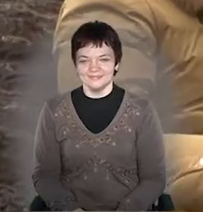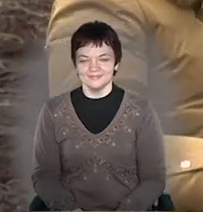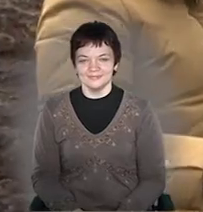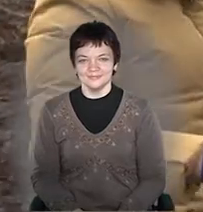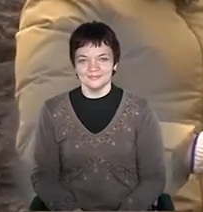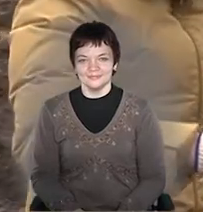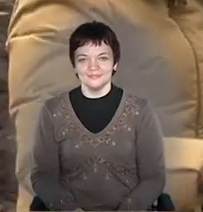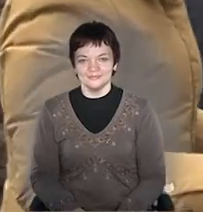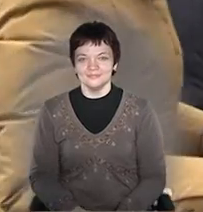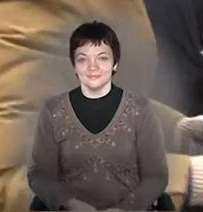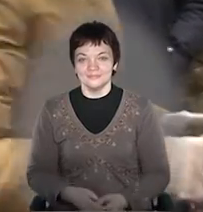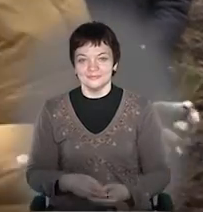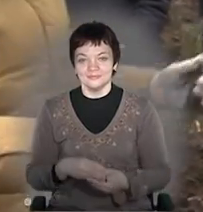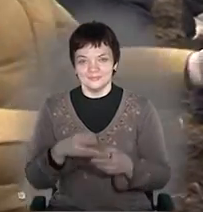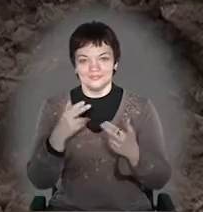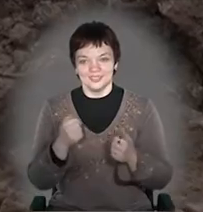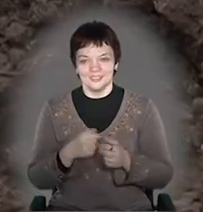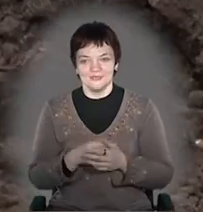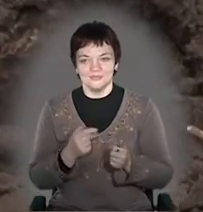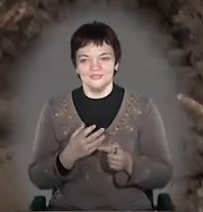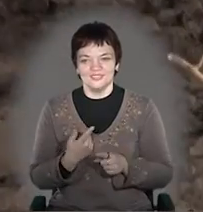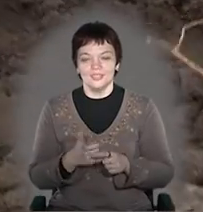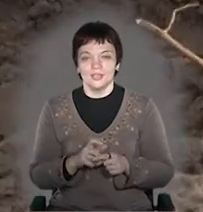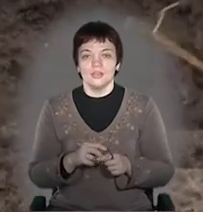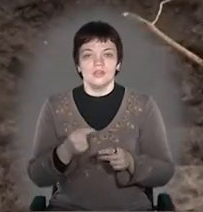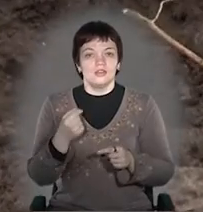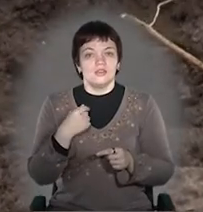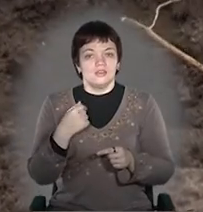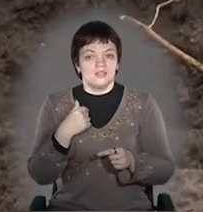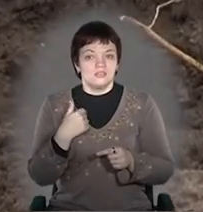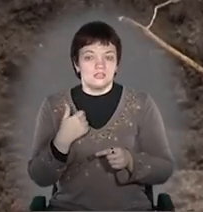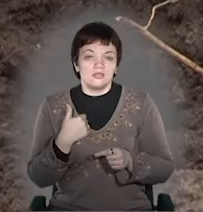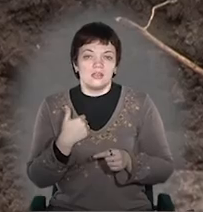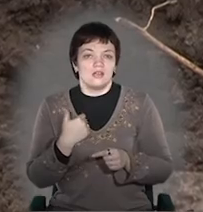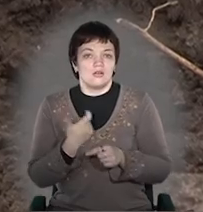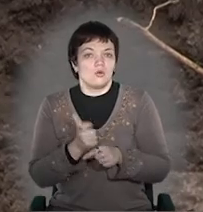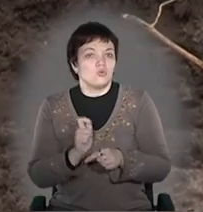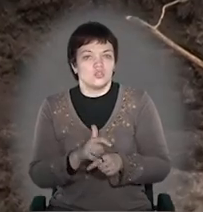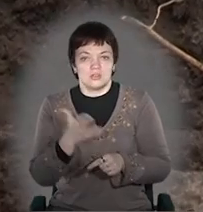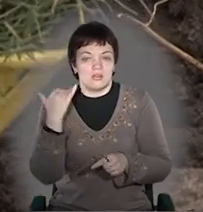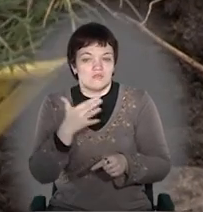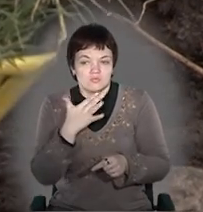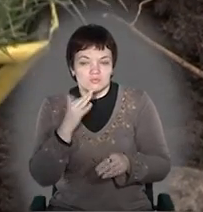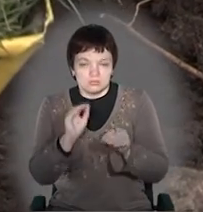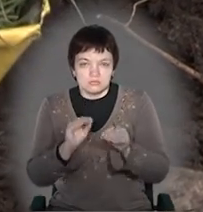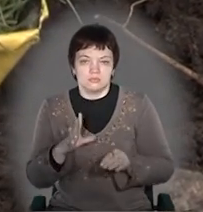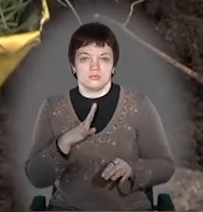Спасибо. З охоткою. Вот, з охоткою. Я дуже багато, до речі, саджав і